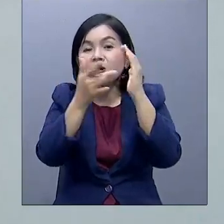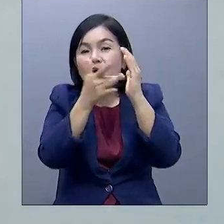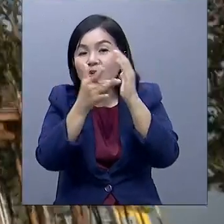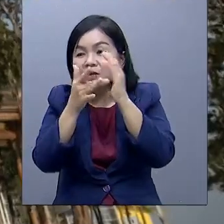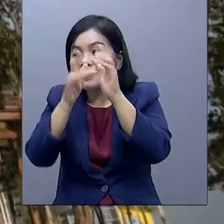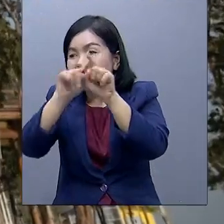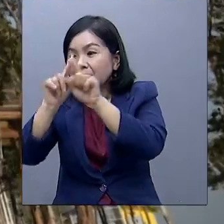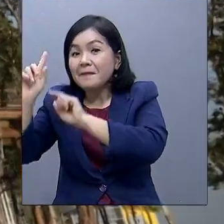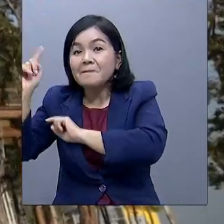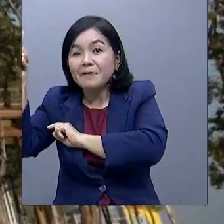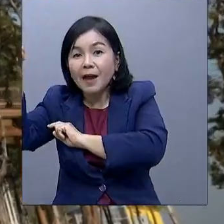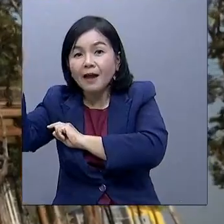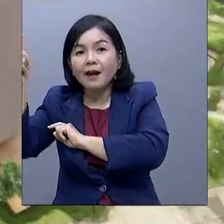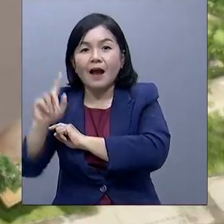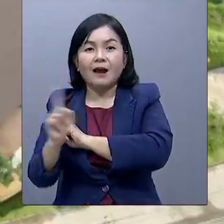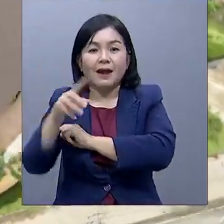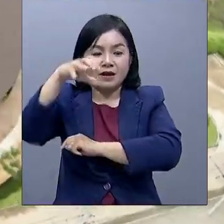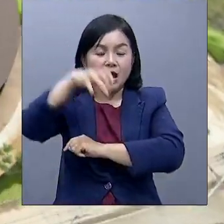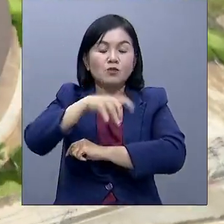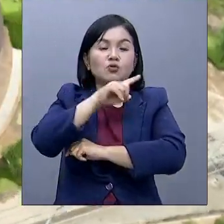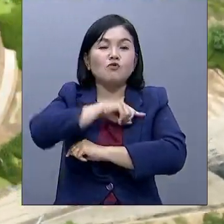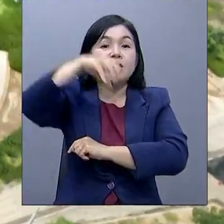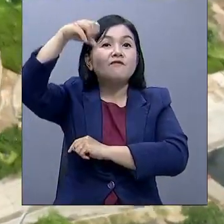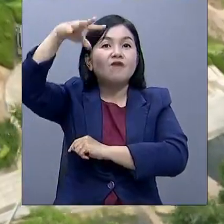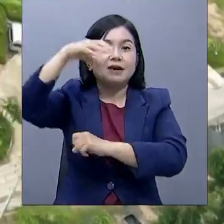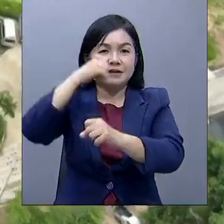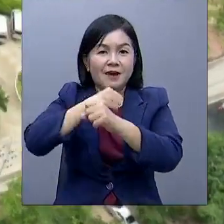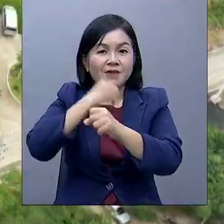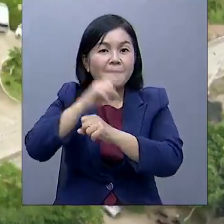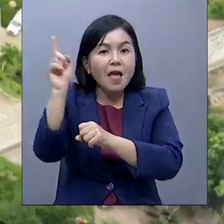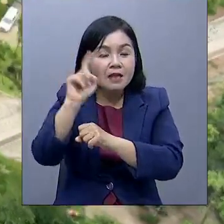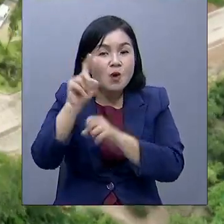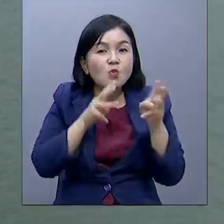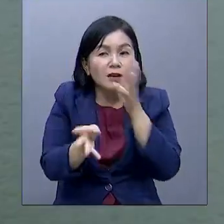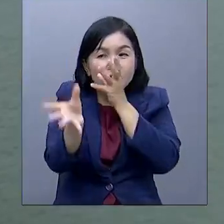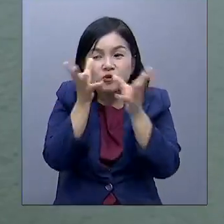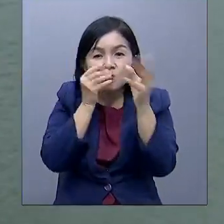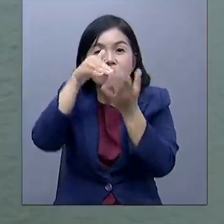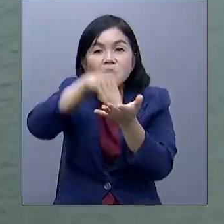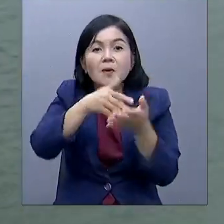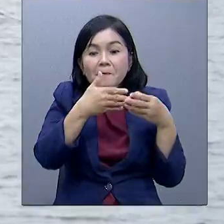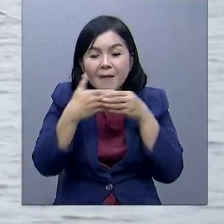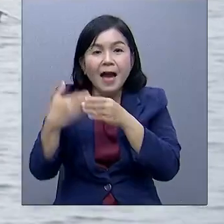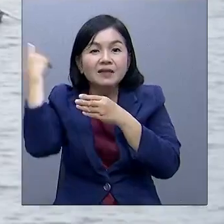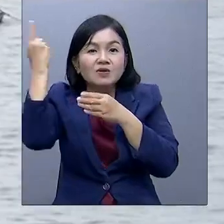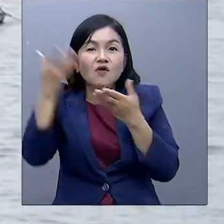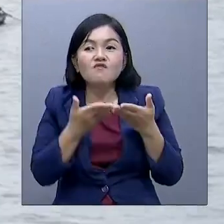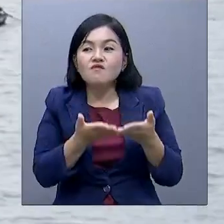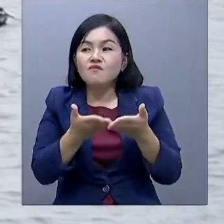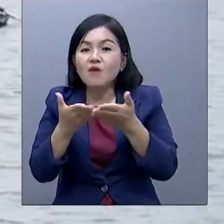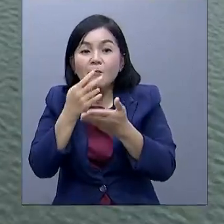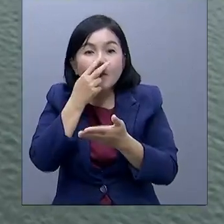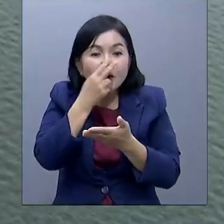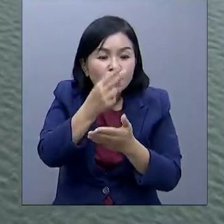ใหม่ๆนะครับทางกพเองก็ได้สร้างนะครับเนเจอร์วอล์กเวย์นะครับแล้วก็แพท่องเที่ยวอีกวิ่งล่อรอบมาดูพื้น